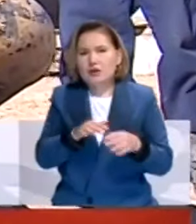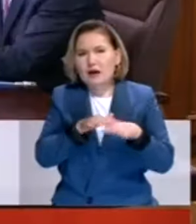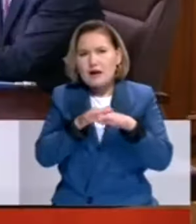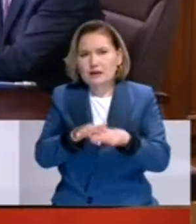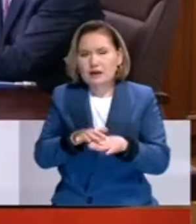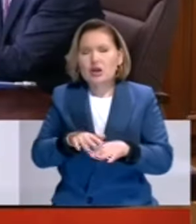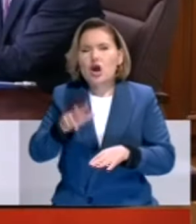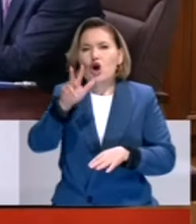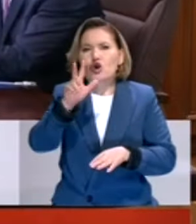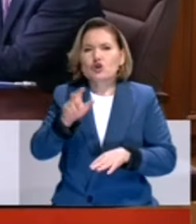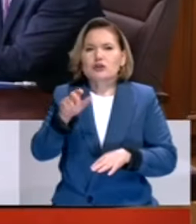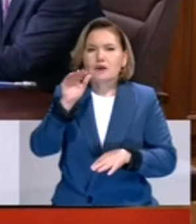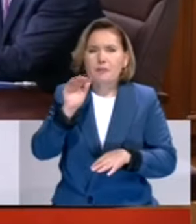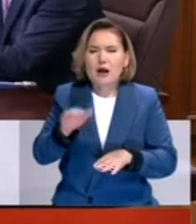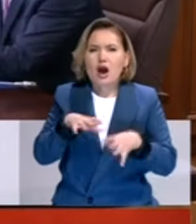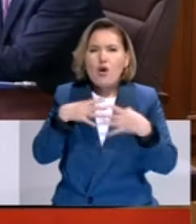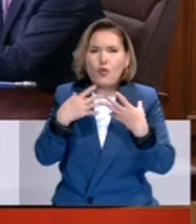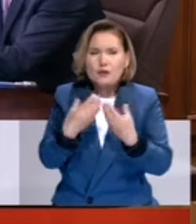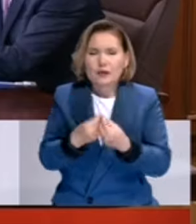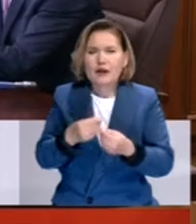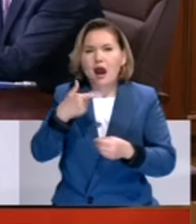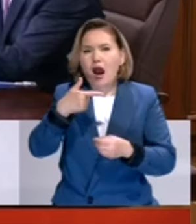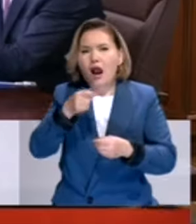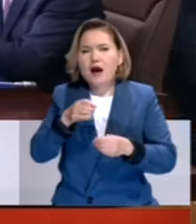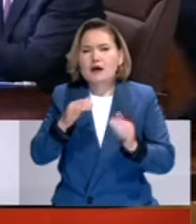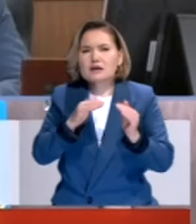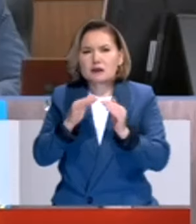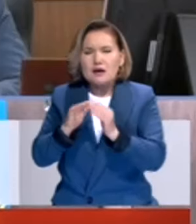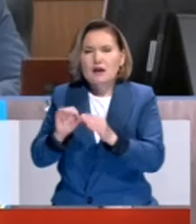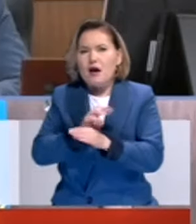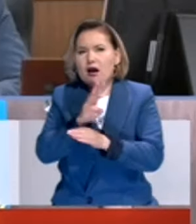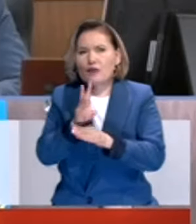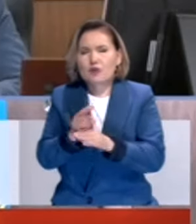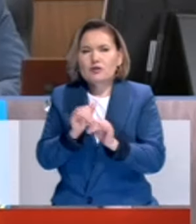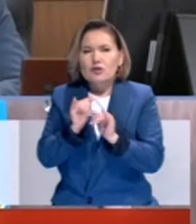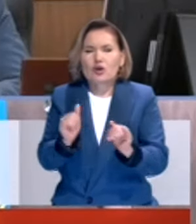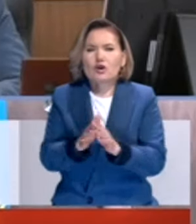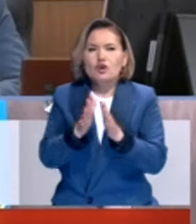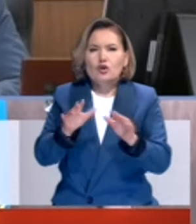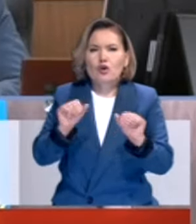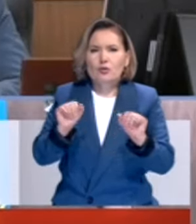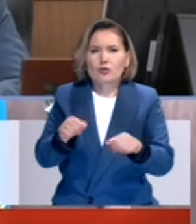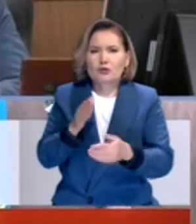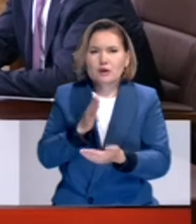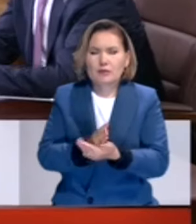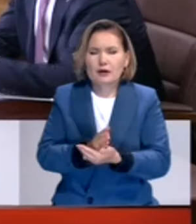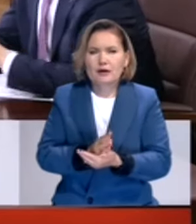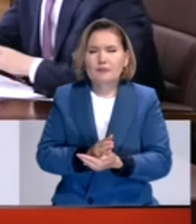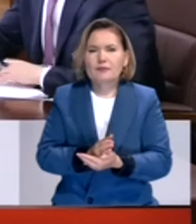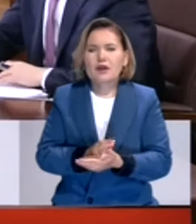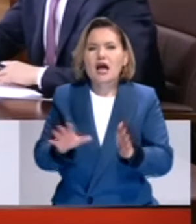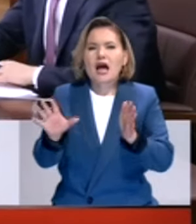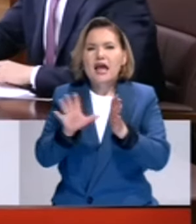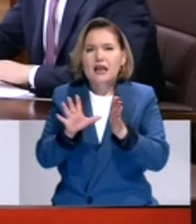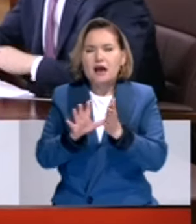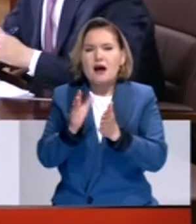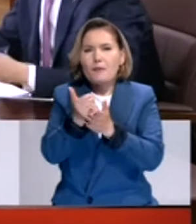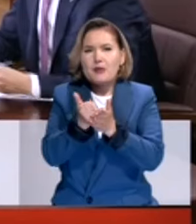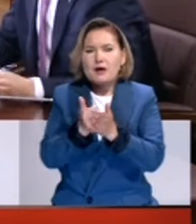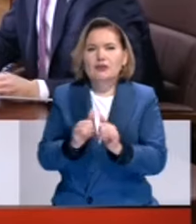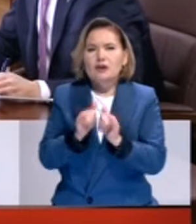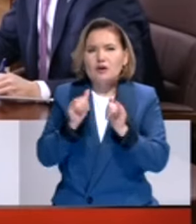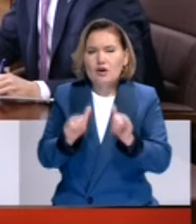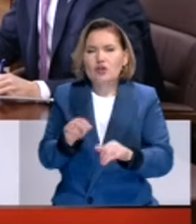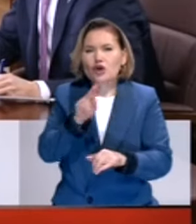қарастырылған. Ол 300 мыңдай отбасыны көгілдір отынмен қамтуға мүмкіндік береді. Қуат көздерін арттыру үшін